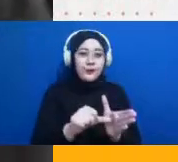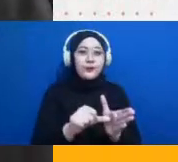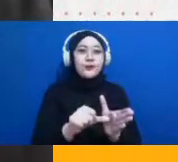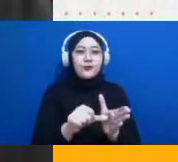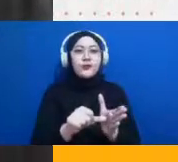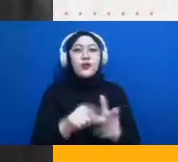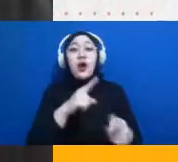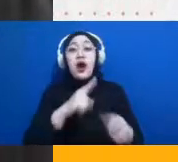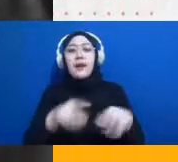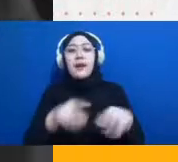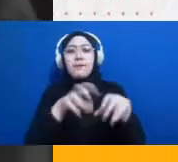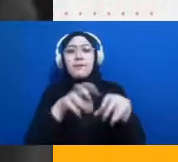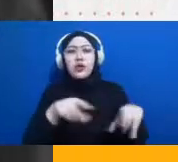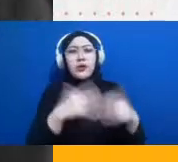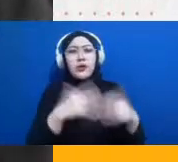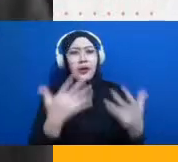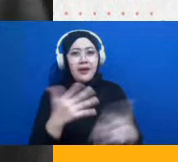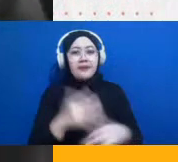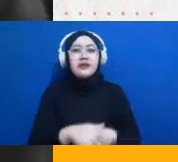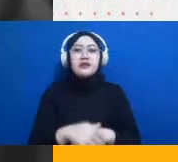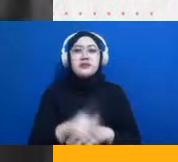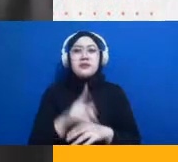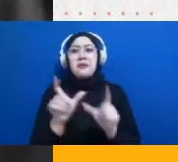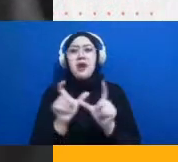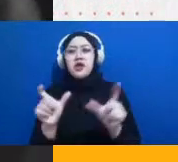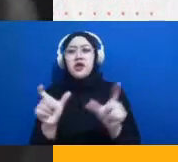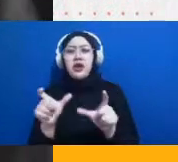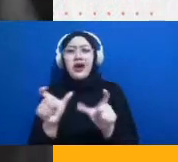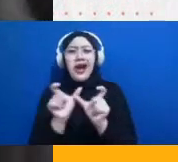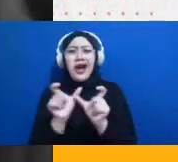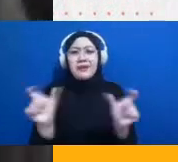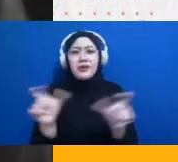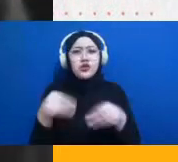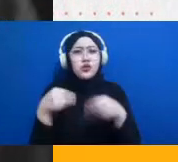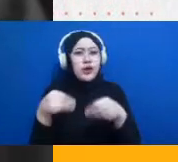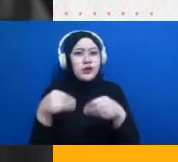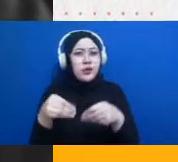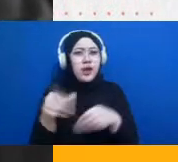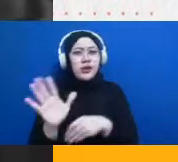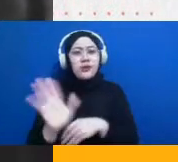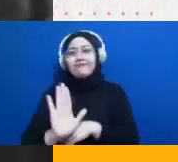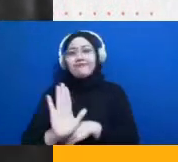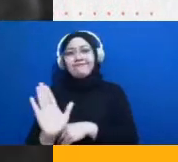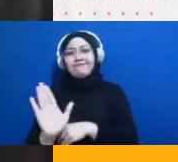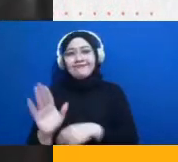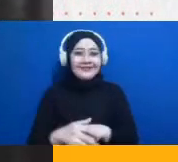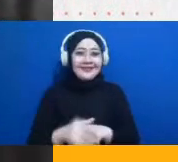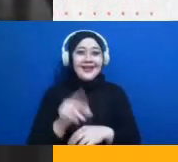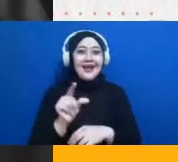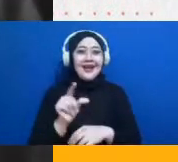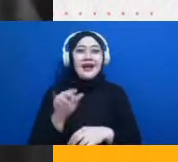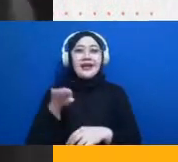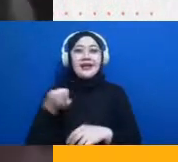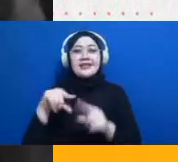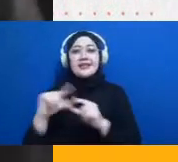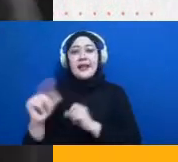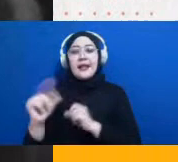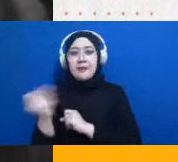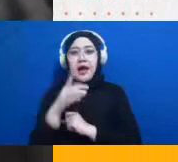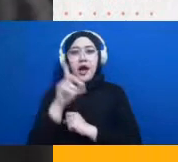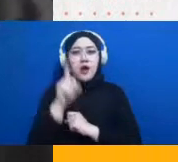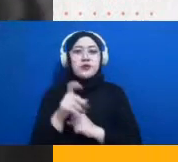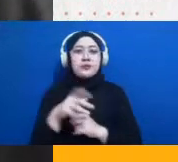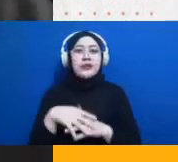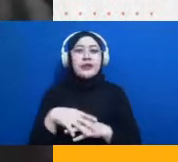mengenal produk kita, jadi jangan hanya narasi marketing. Selanjutnya tadi kalau dari Kak Rizal, harus membangun ikatan